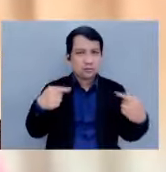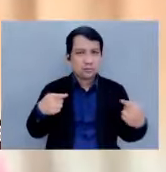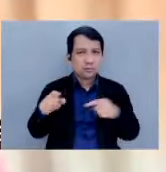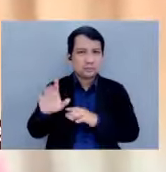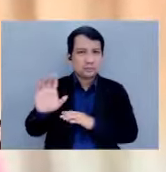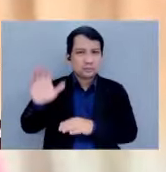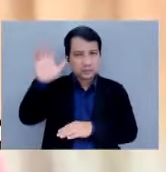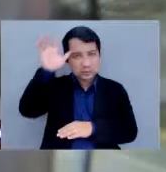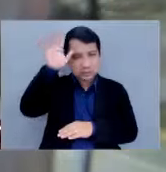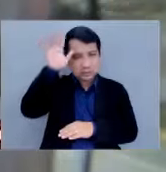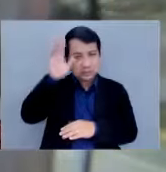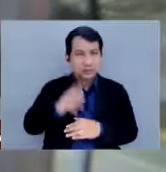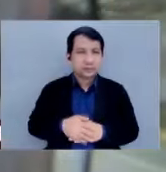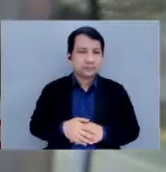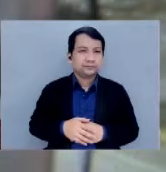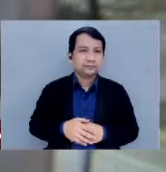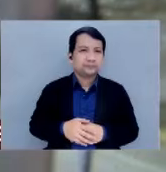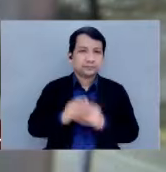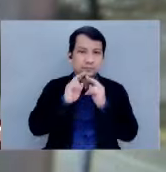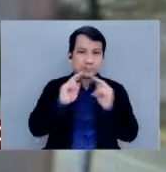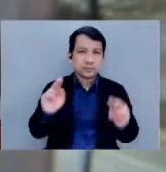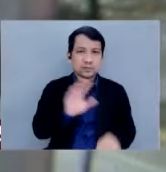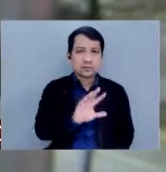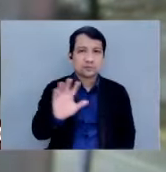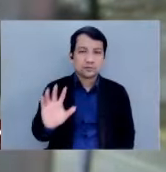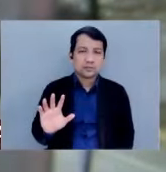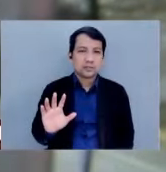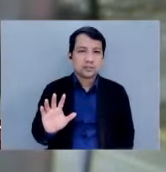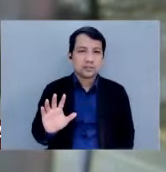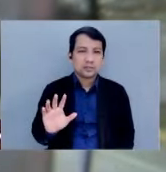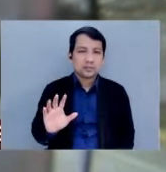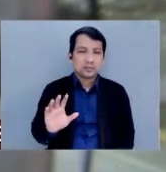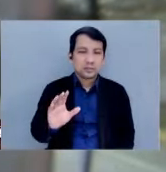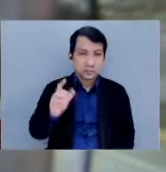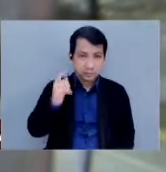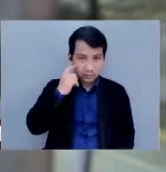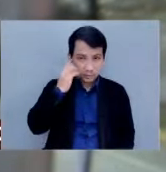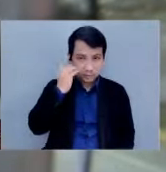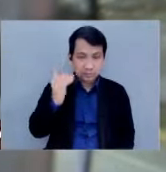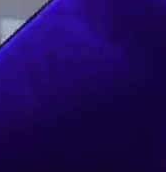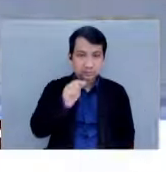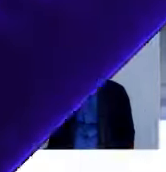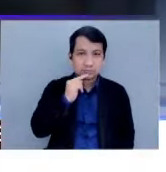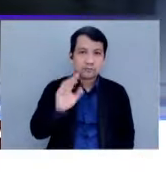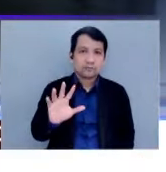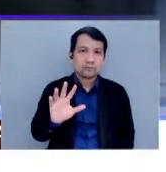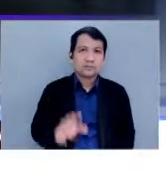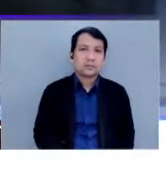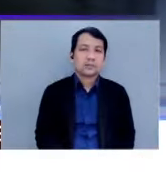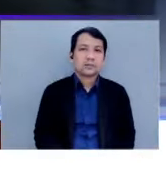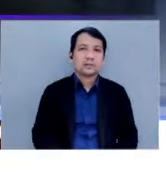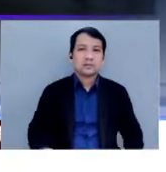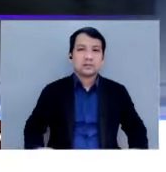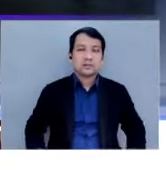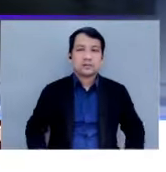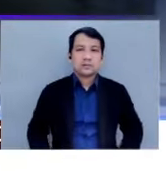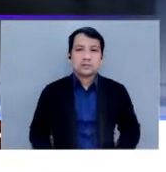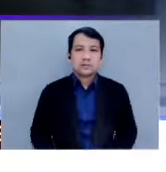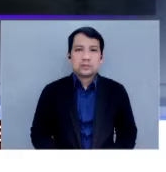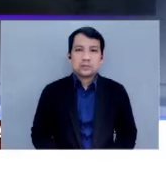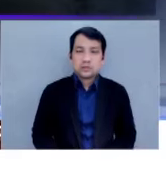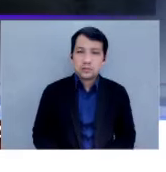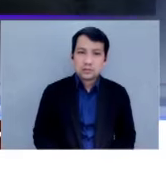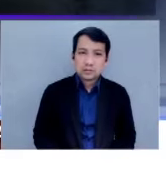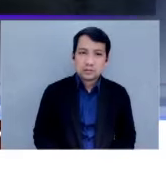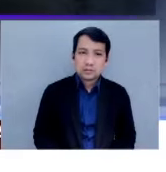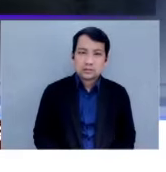ama. Nagbabalita mula sa frontline, Gary De Leon, News 5. Nanganganib na makasuhan